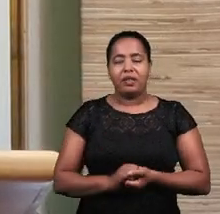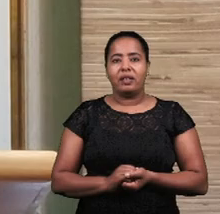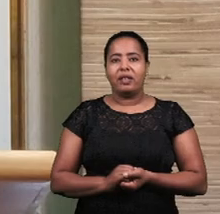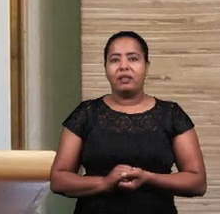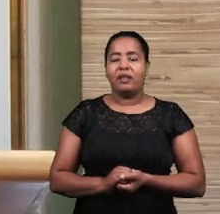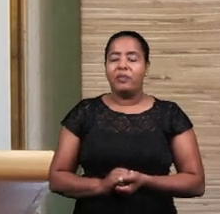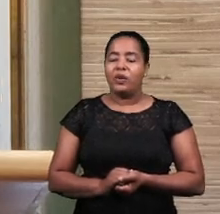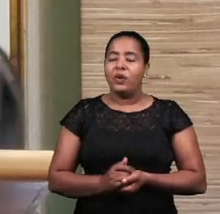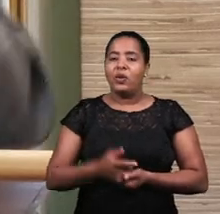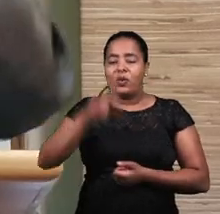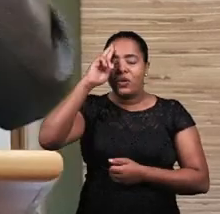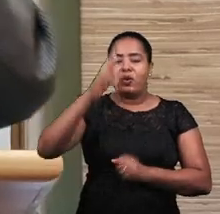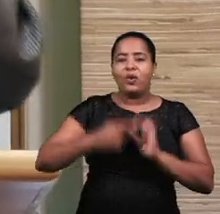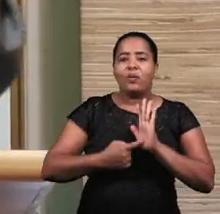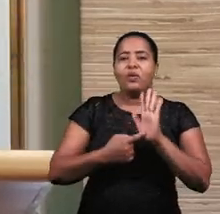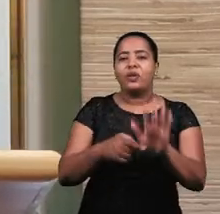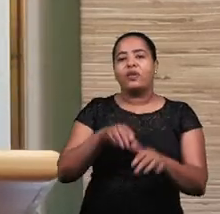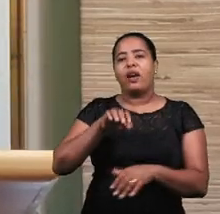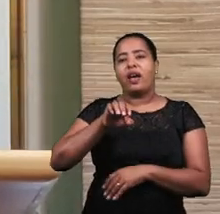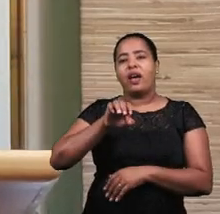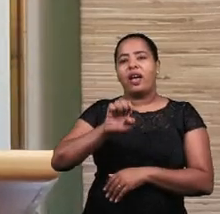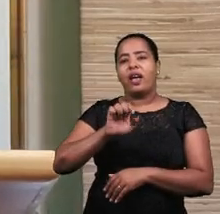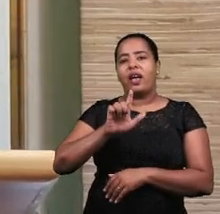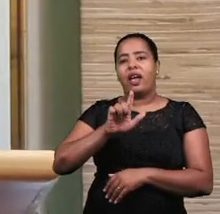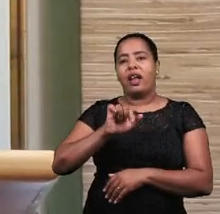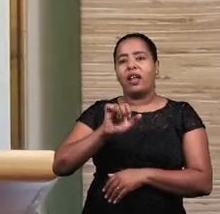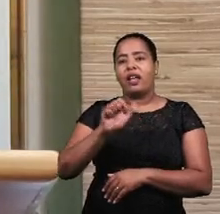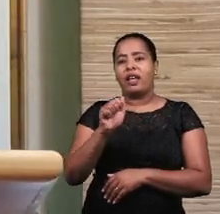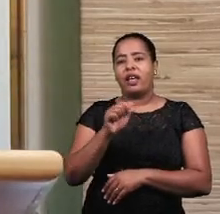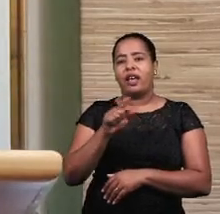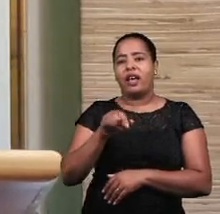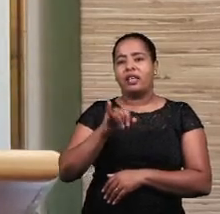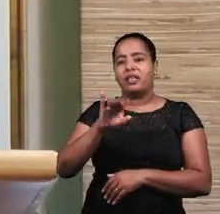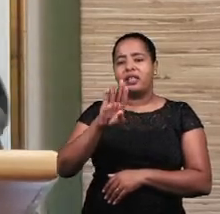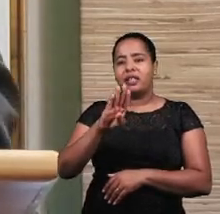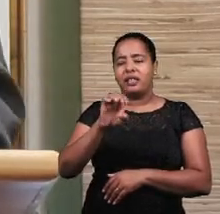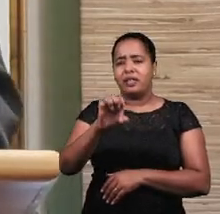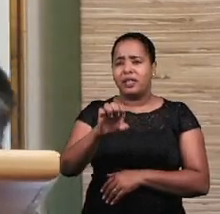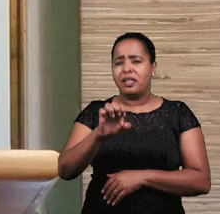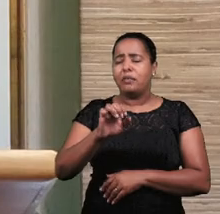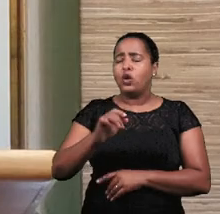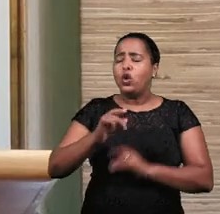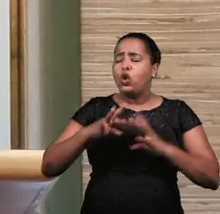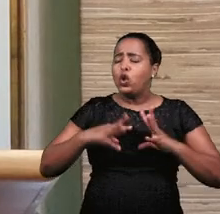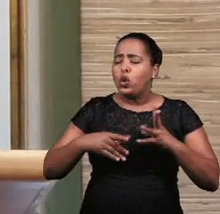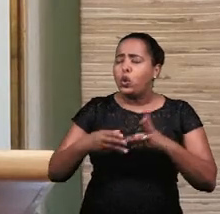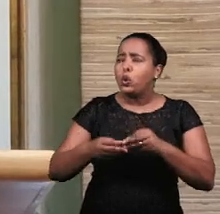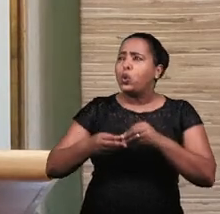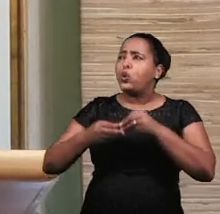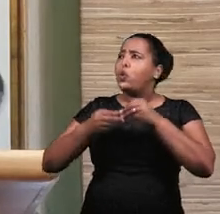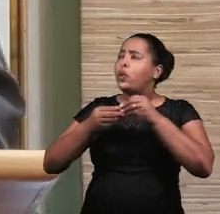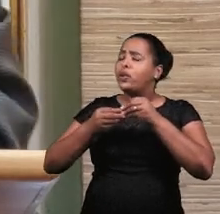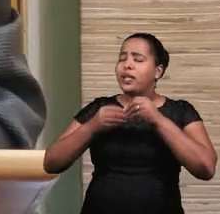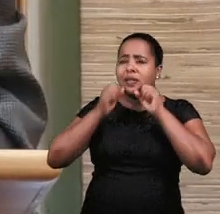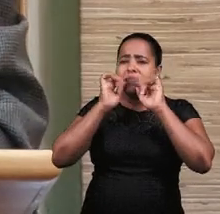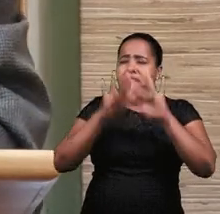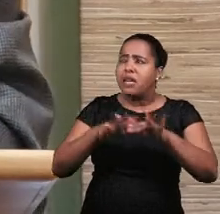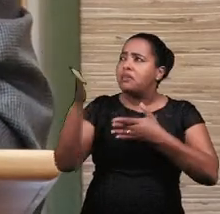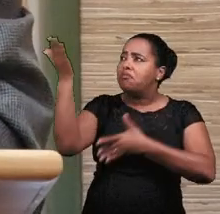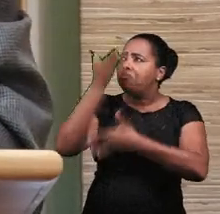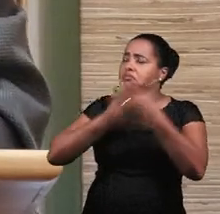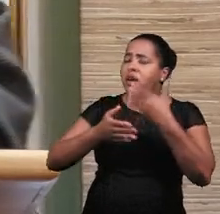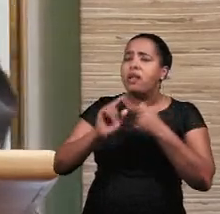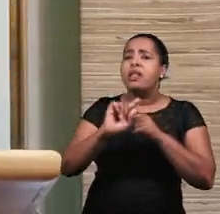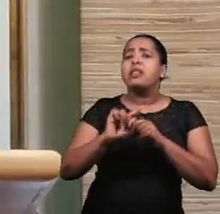Eliasib, un homme qui avait reçu tous les bénéfices, après il a reçu le Seigneur, après il a mis des choses